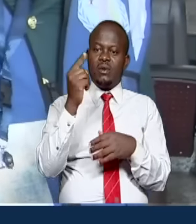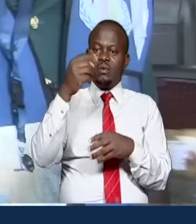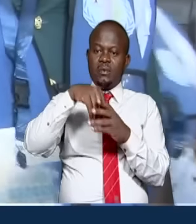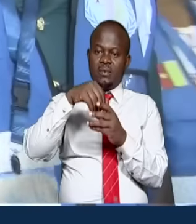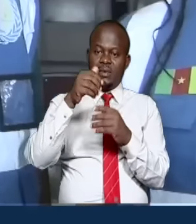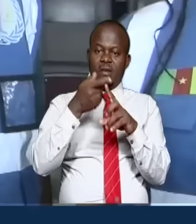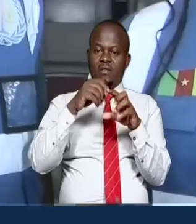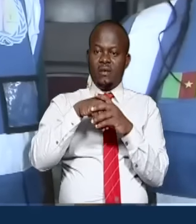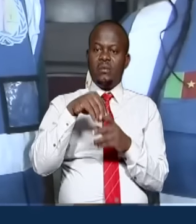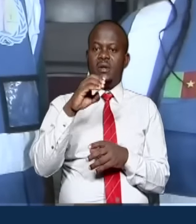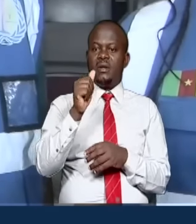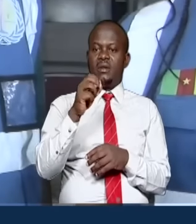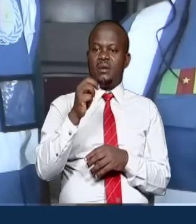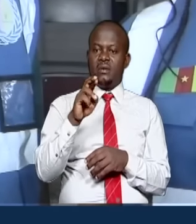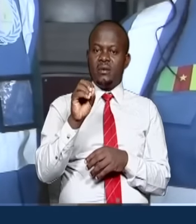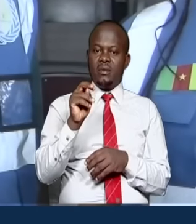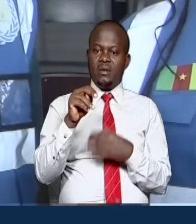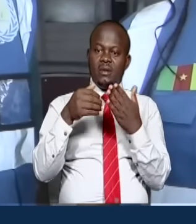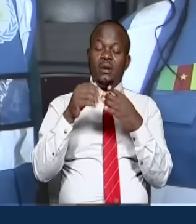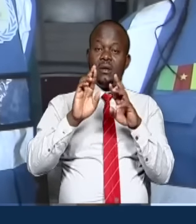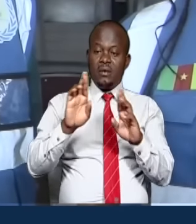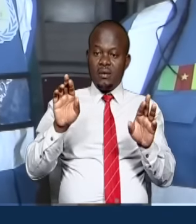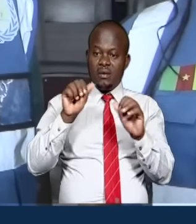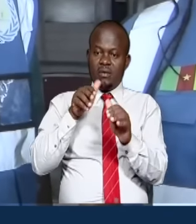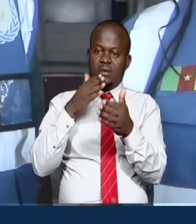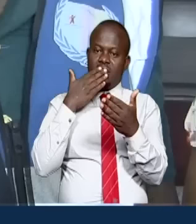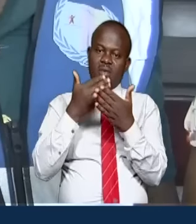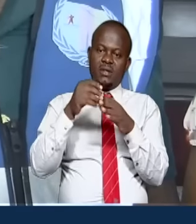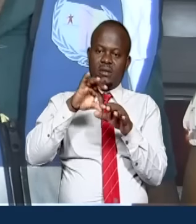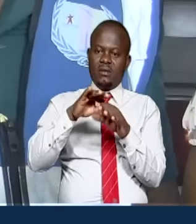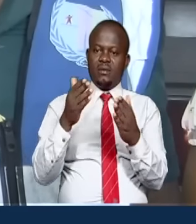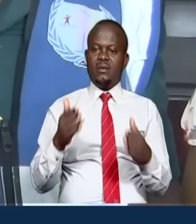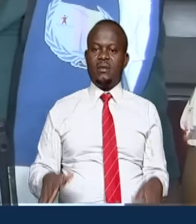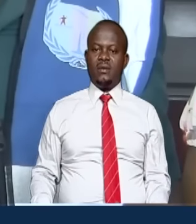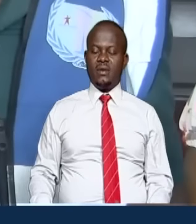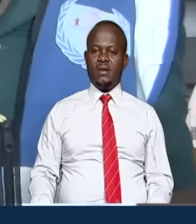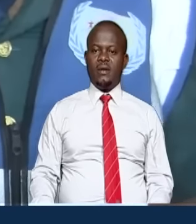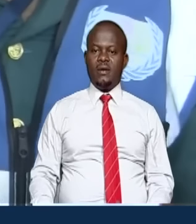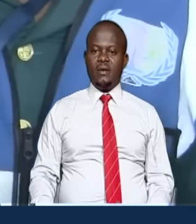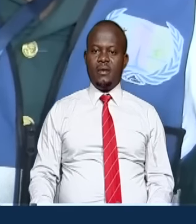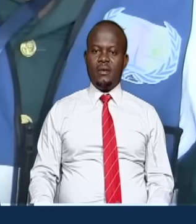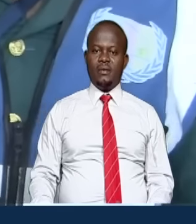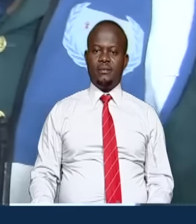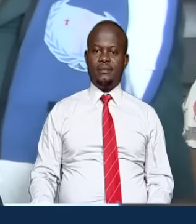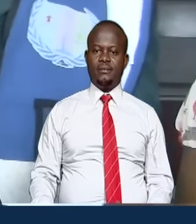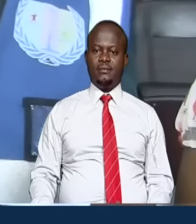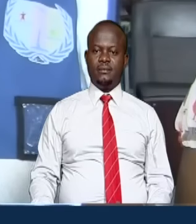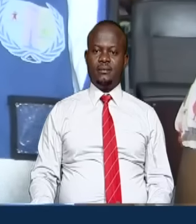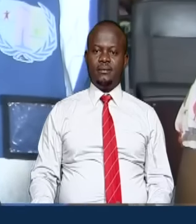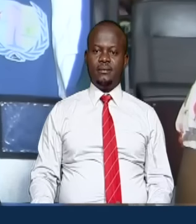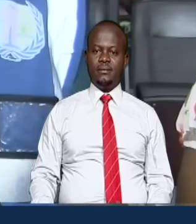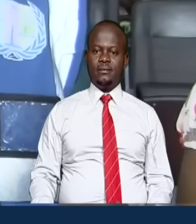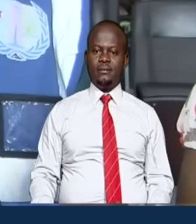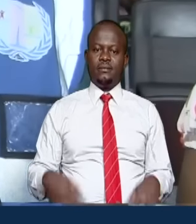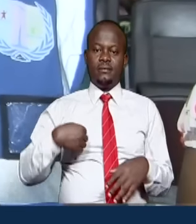yaje aturutse muri Cameroon avuga ko nabo biteguye gukurikirana neza aya matora. Nous avons une certaine expérience dans